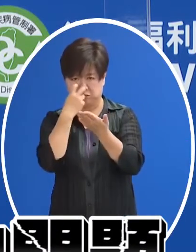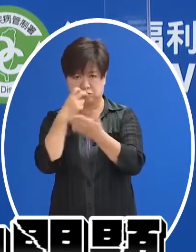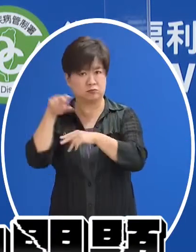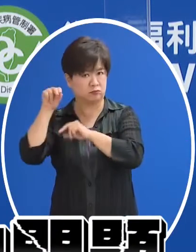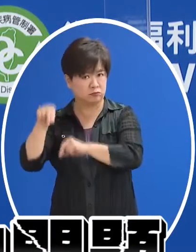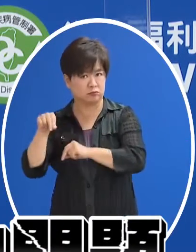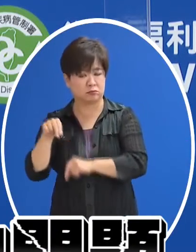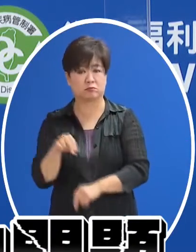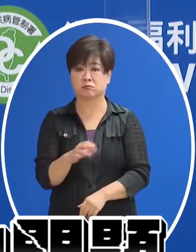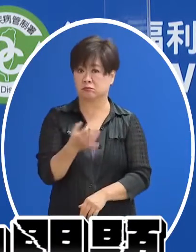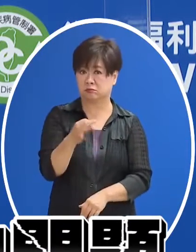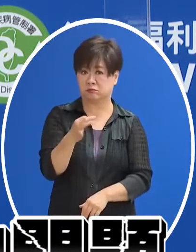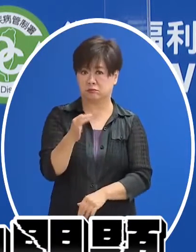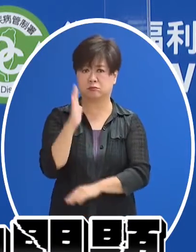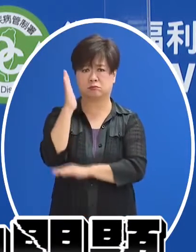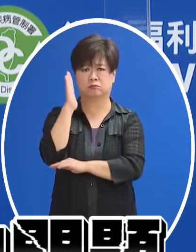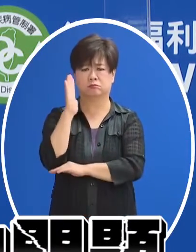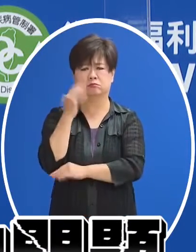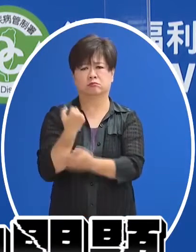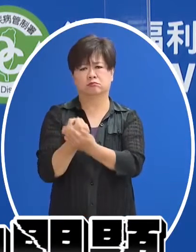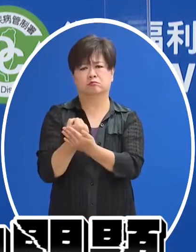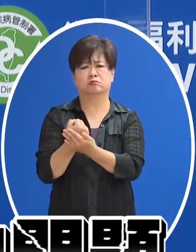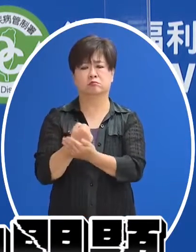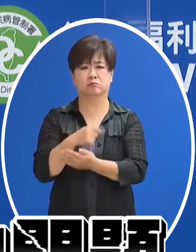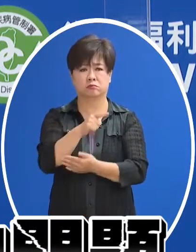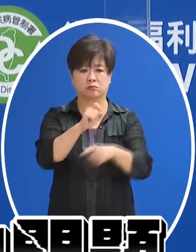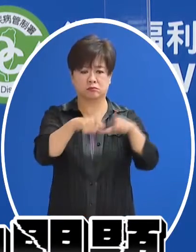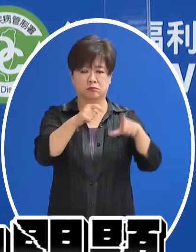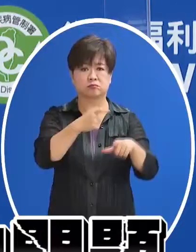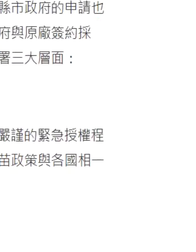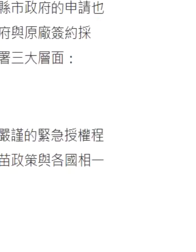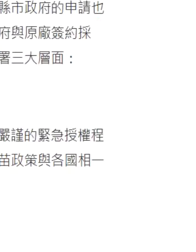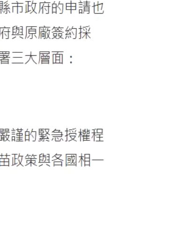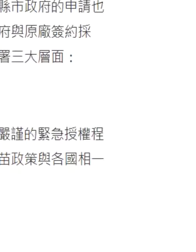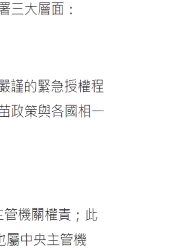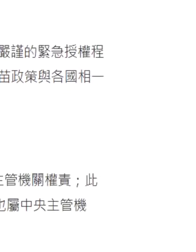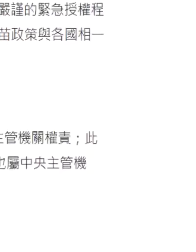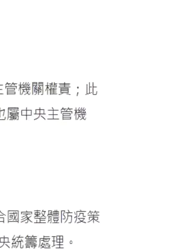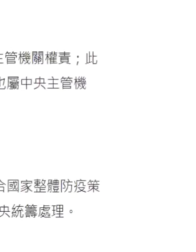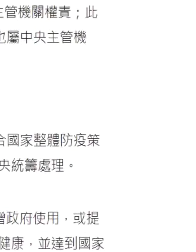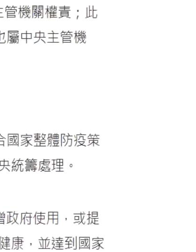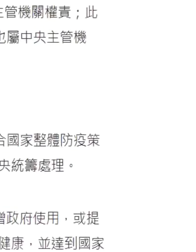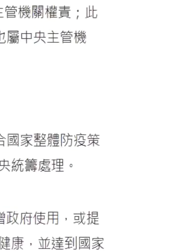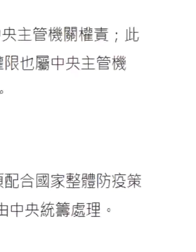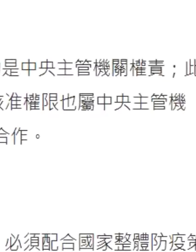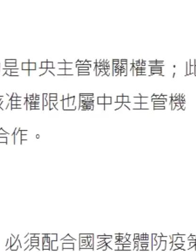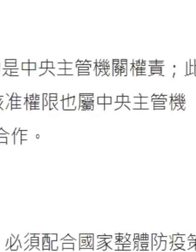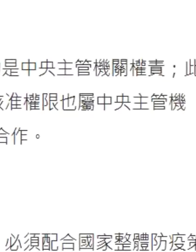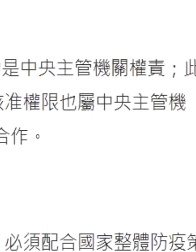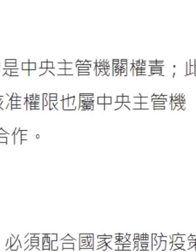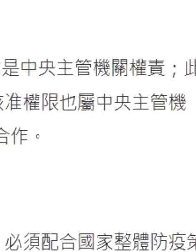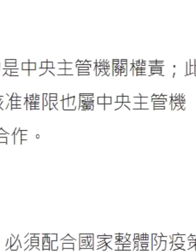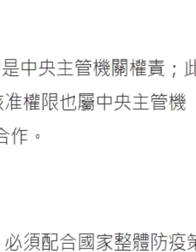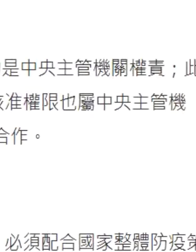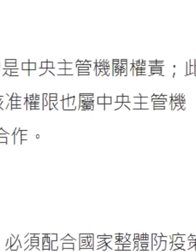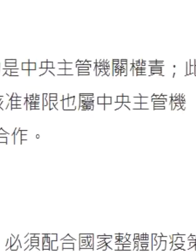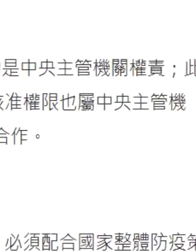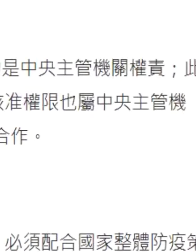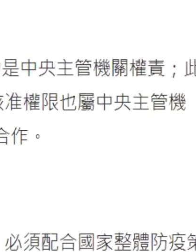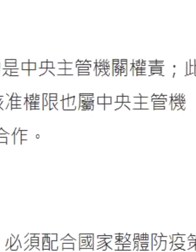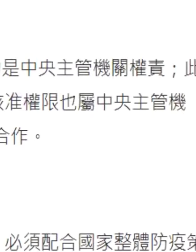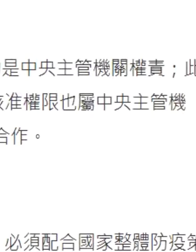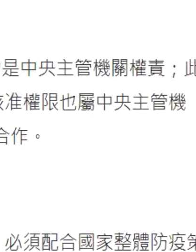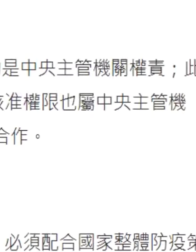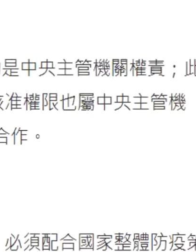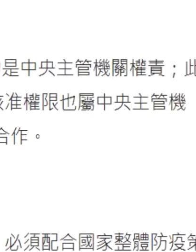在记者会上并没有直接回应记者提问法院依据的问题，而卫福部的新闻稿则是引用《传染病防治法》第5条